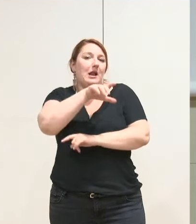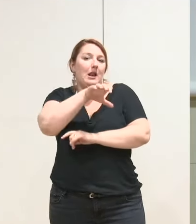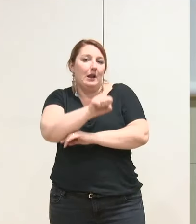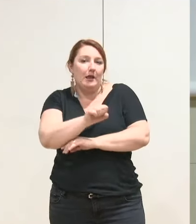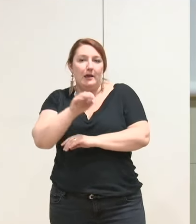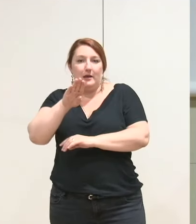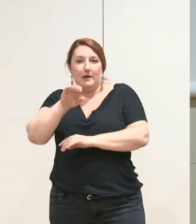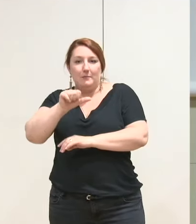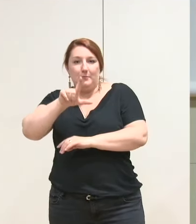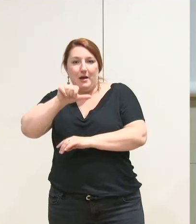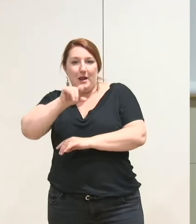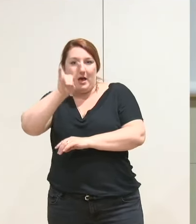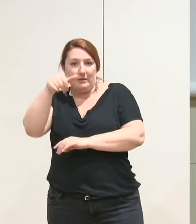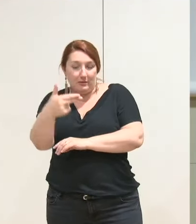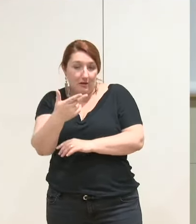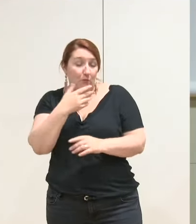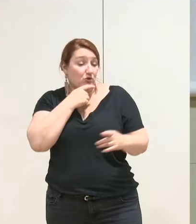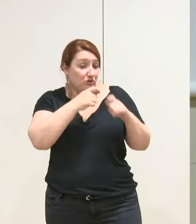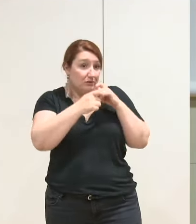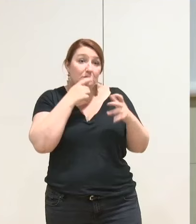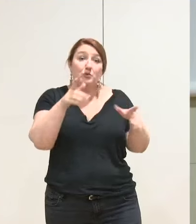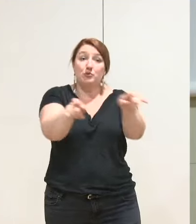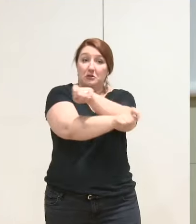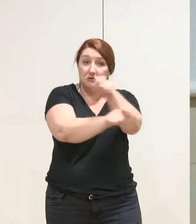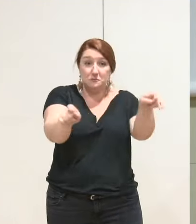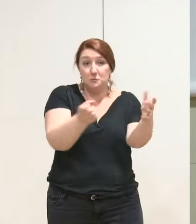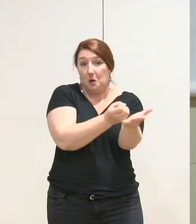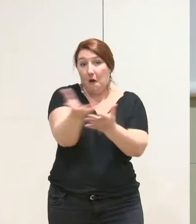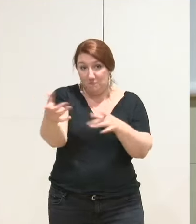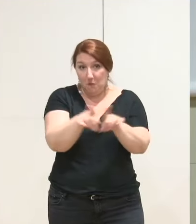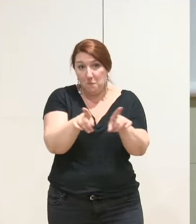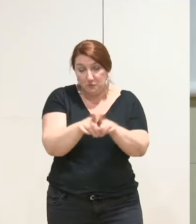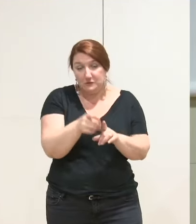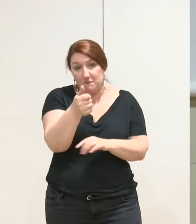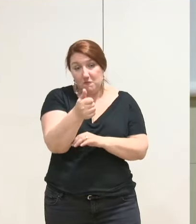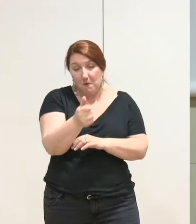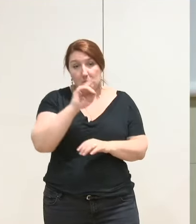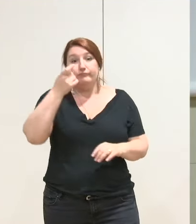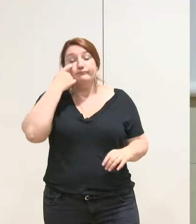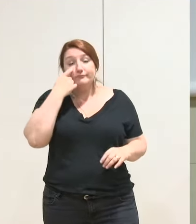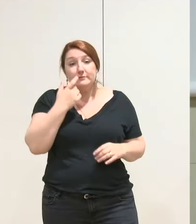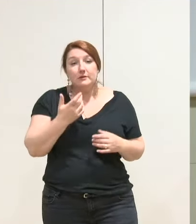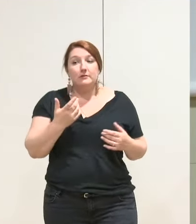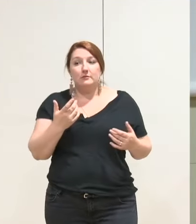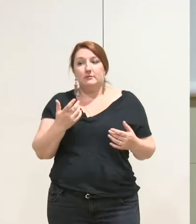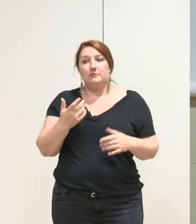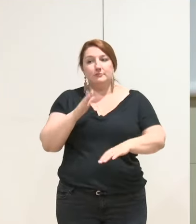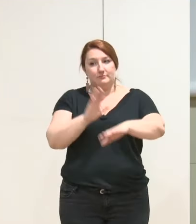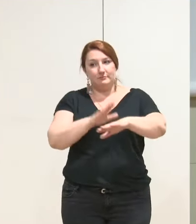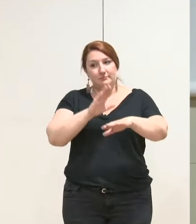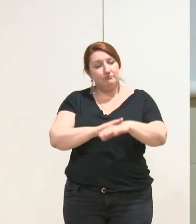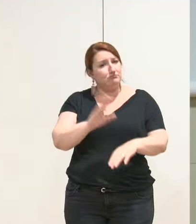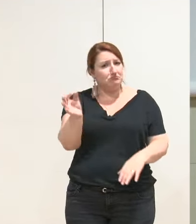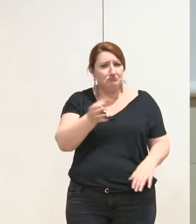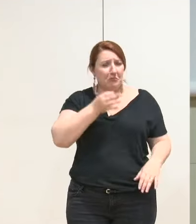dit et si vous avez effectivement échangé avec eux je pense qu'ils vous l'ont dit aussi et j'insiste sur le fait que nous avons d'excellentes relations